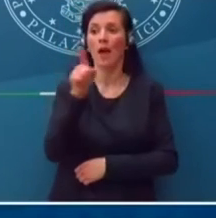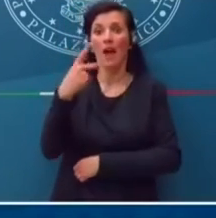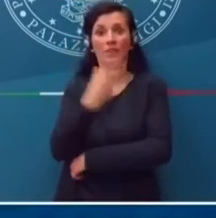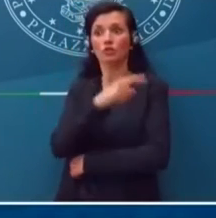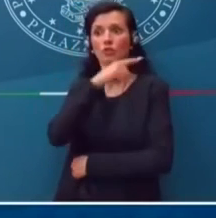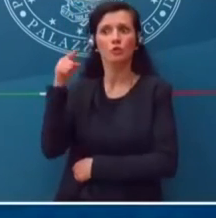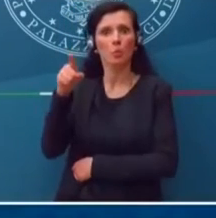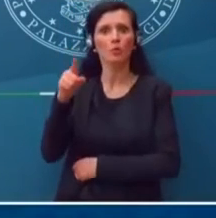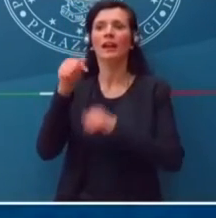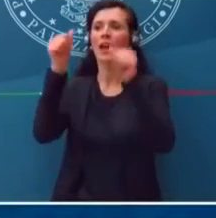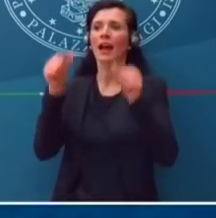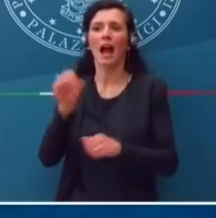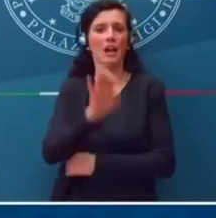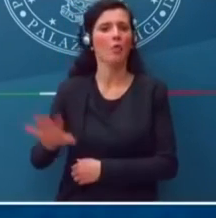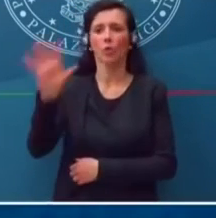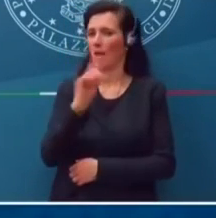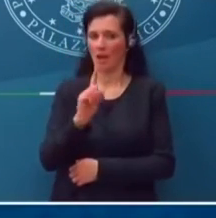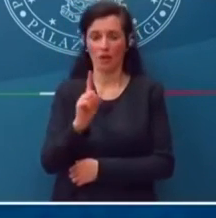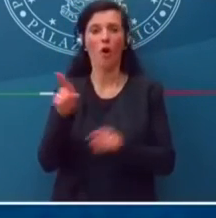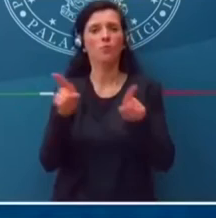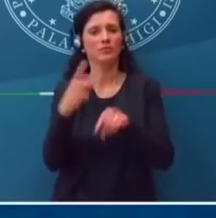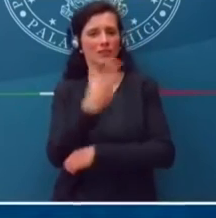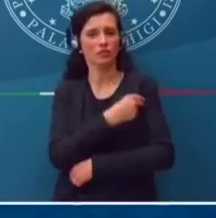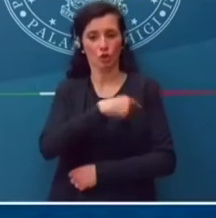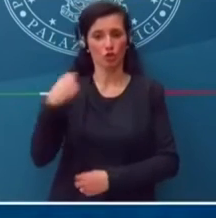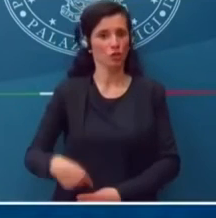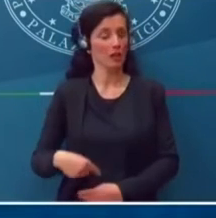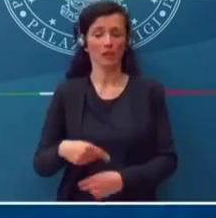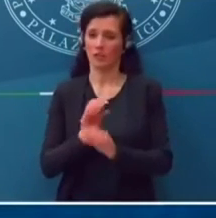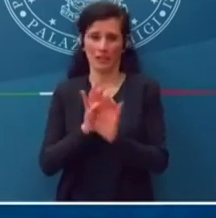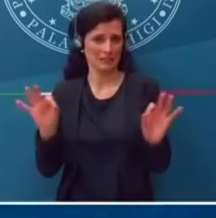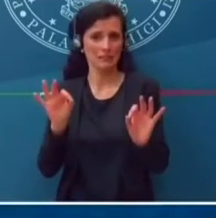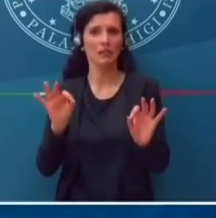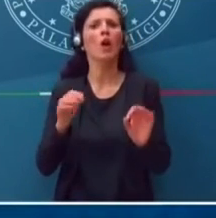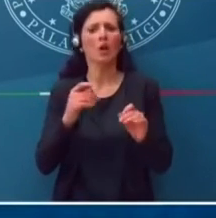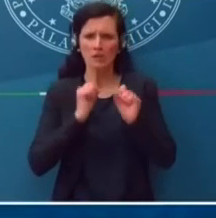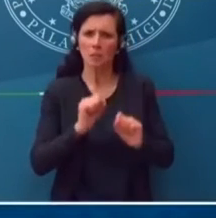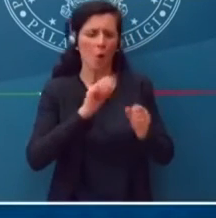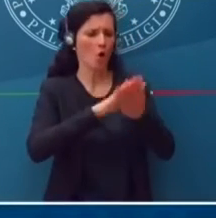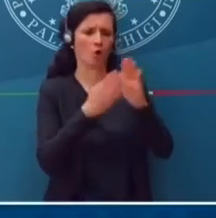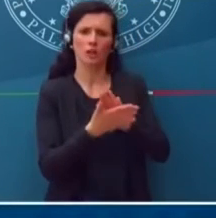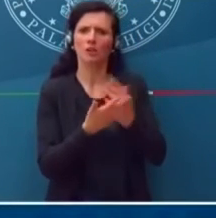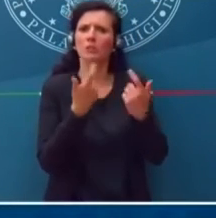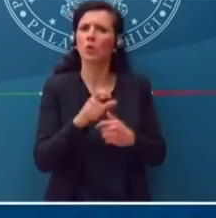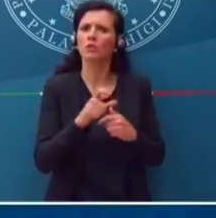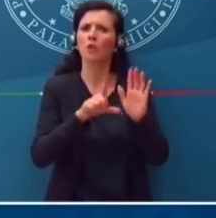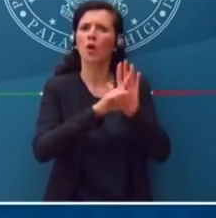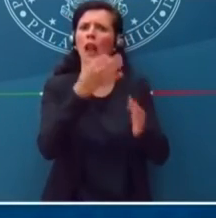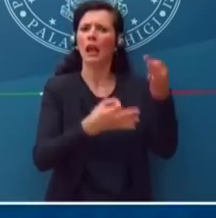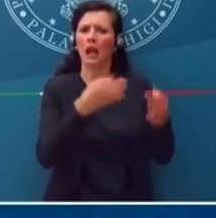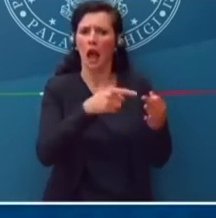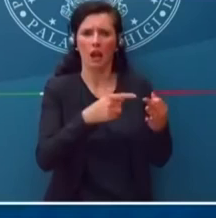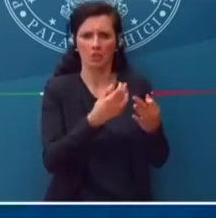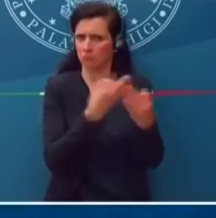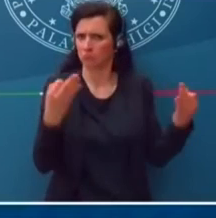stato, neanche quello cinese lo è stato e così via, uno può far contratti. Dal punto di vista legale non ci sono problemi. In